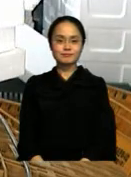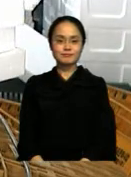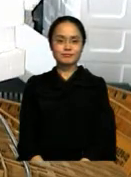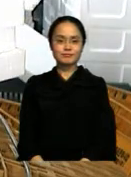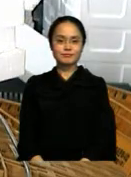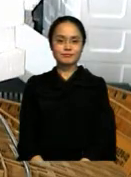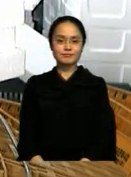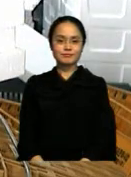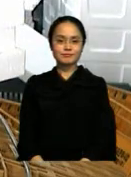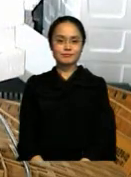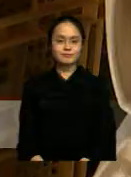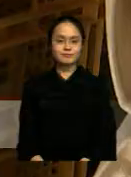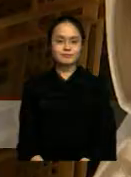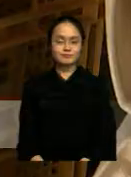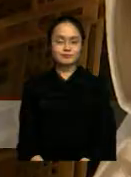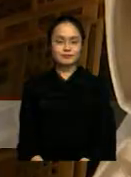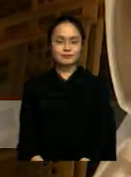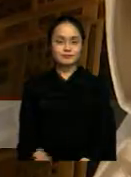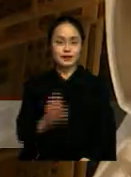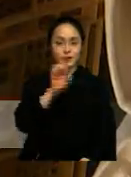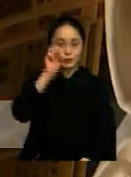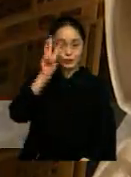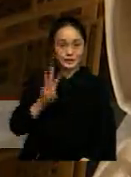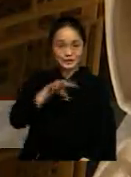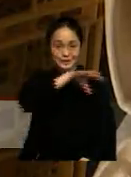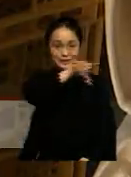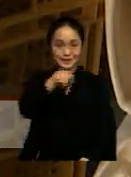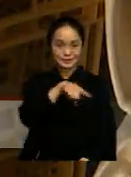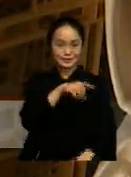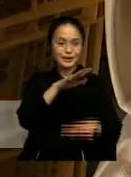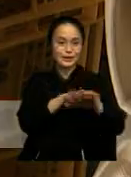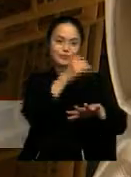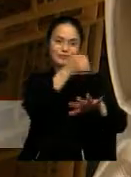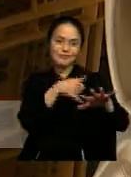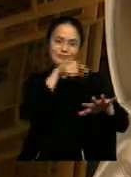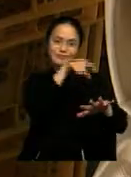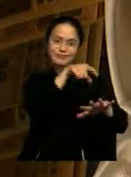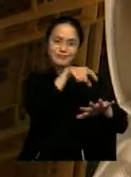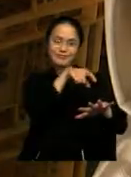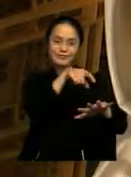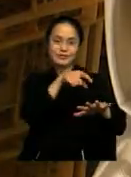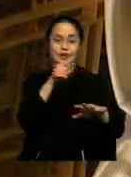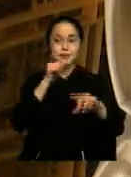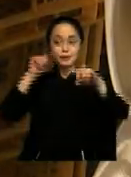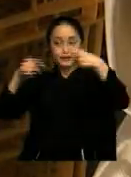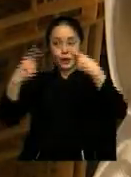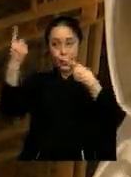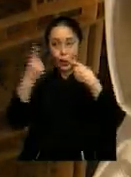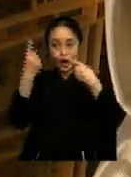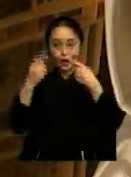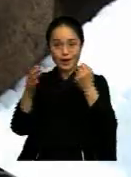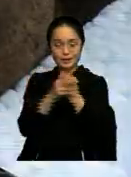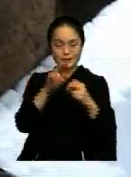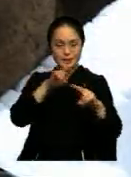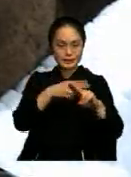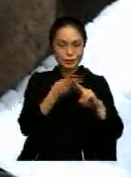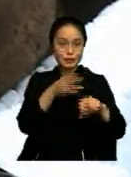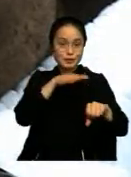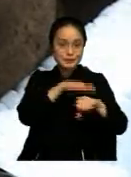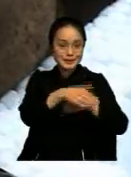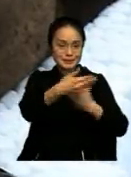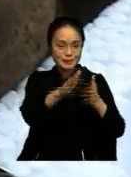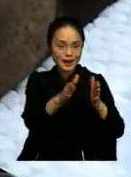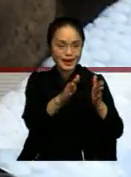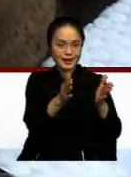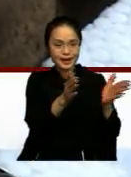농업법인으로 등록된 포천시의 한 버섯 재배지입니다. 명절을 앞두고 선물용 포장 작업이 한창입니다.